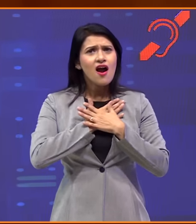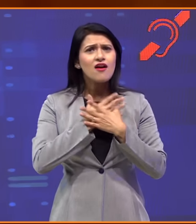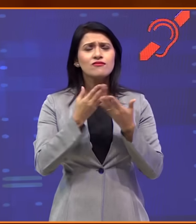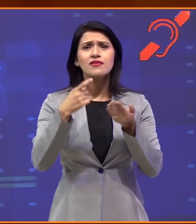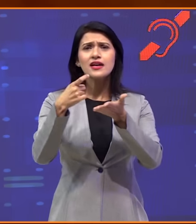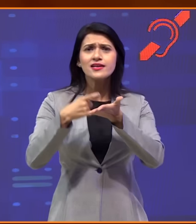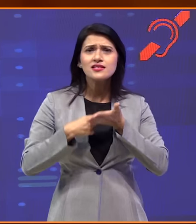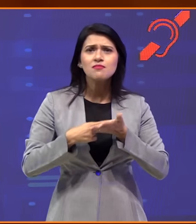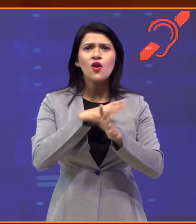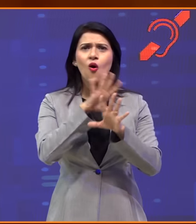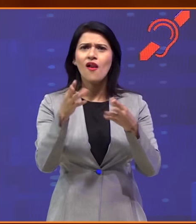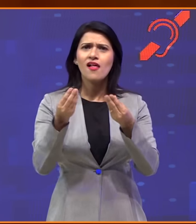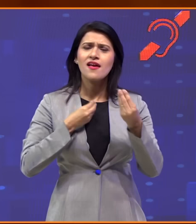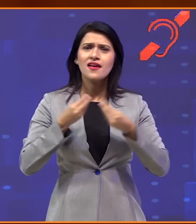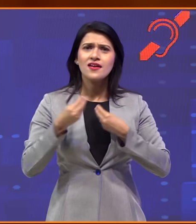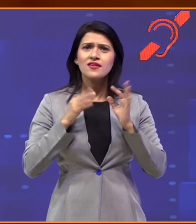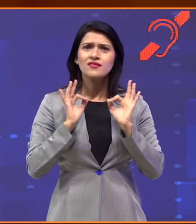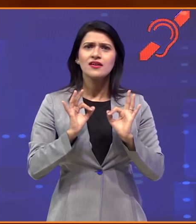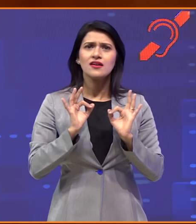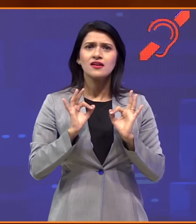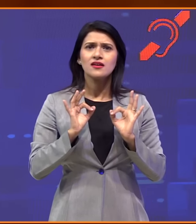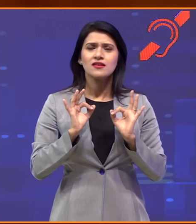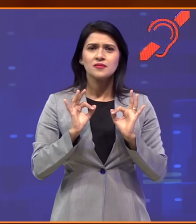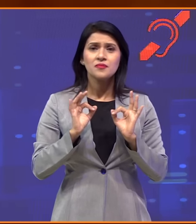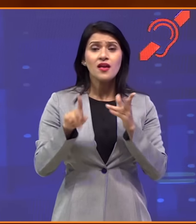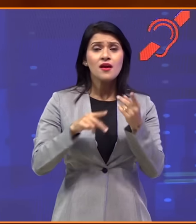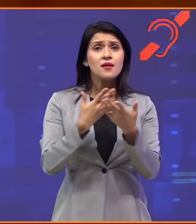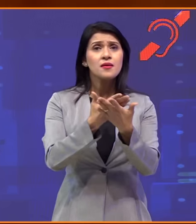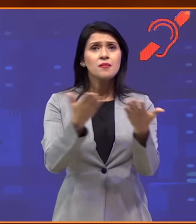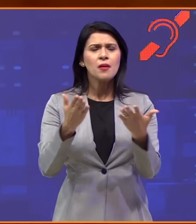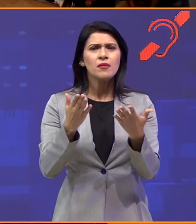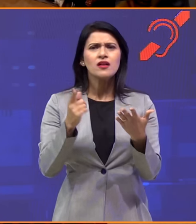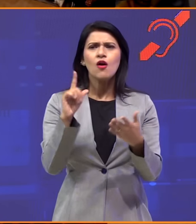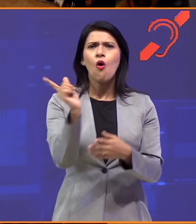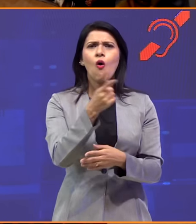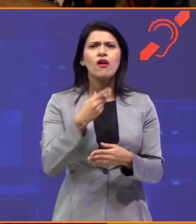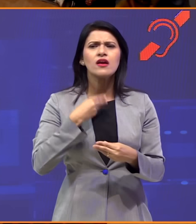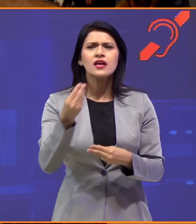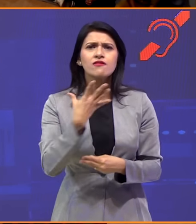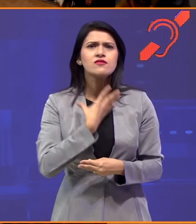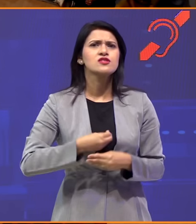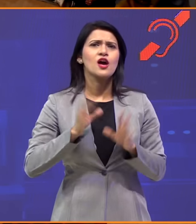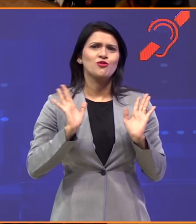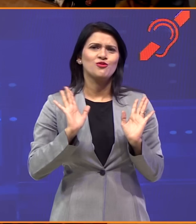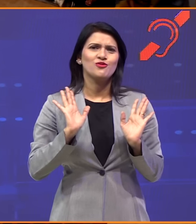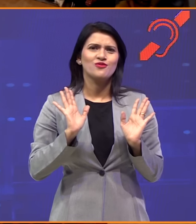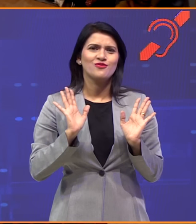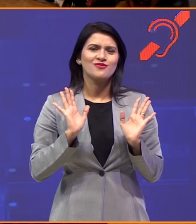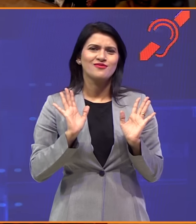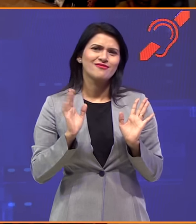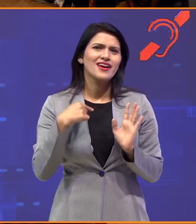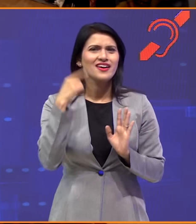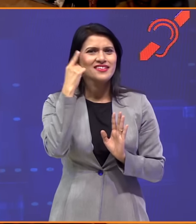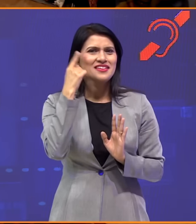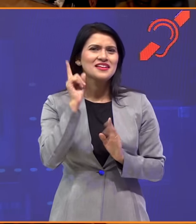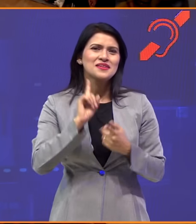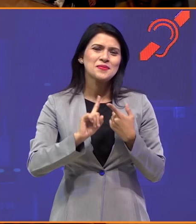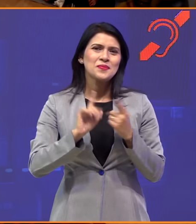इज्जत मैं किसी तरीके से इस जनता को निराश नहीं करूं उसी का रहता है और कोई बाकी